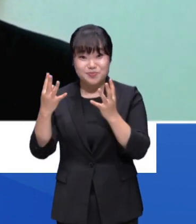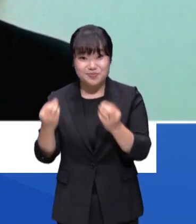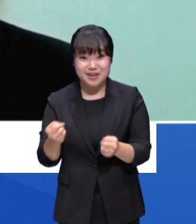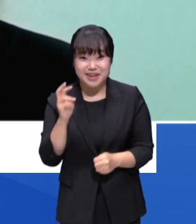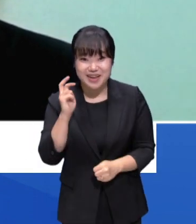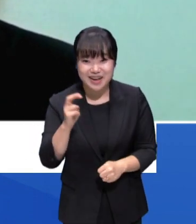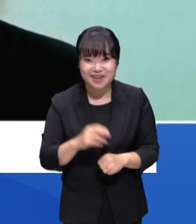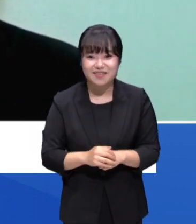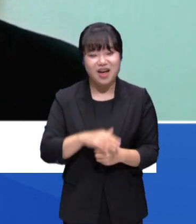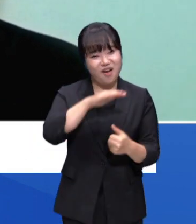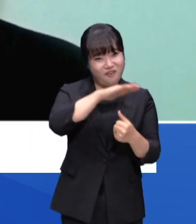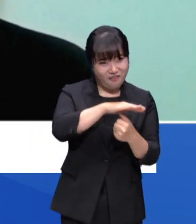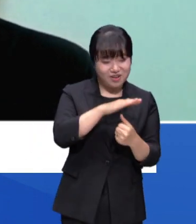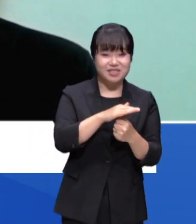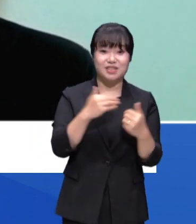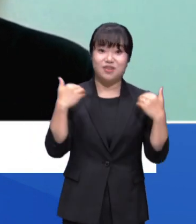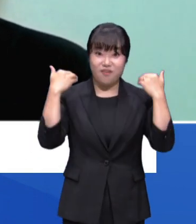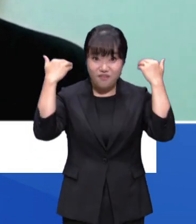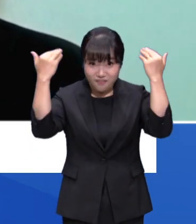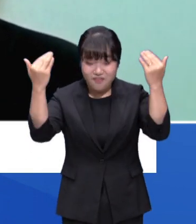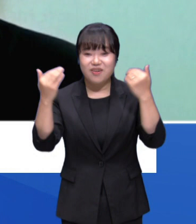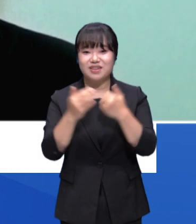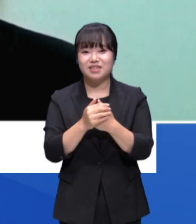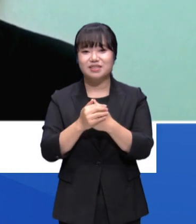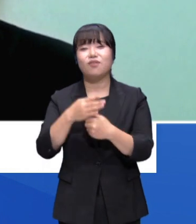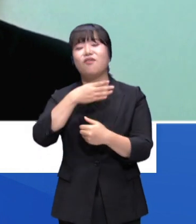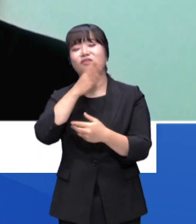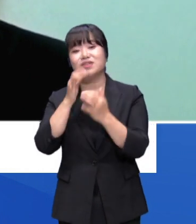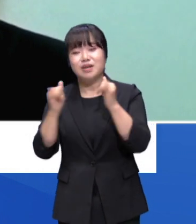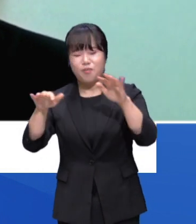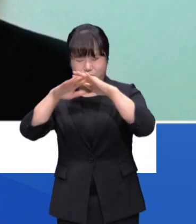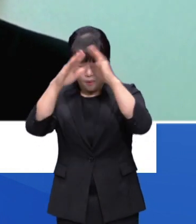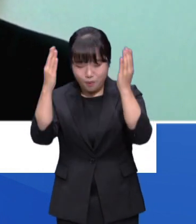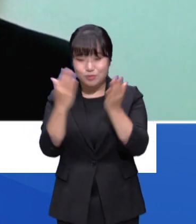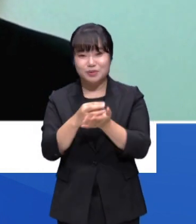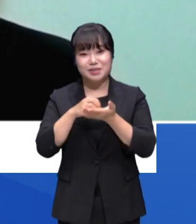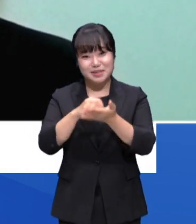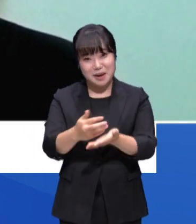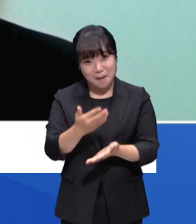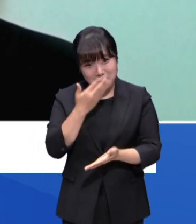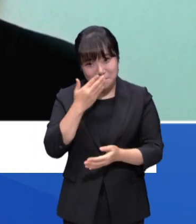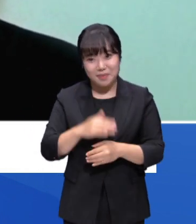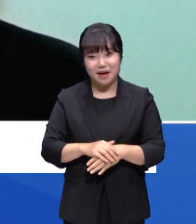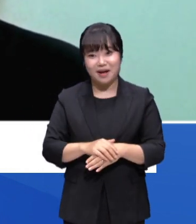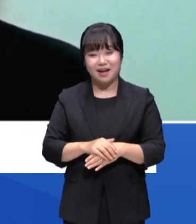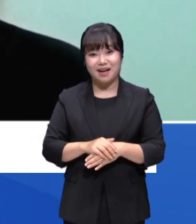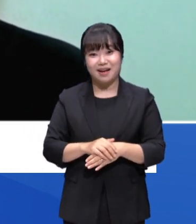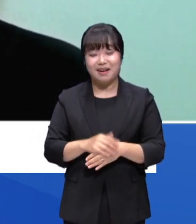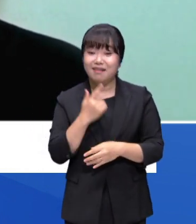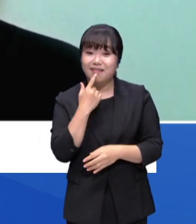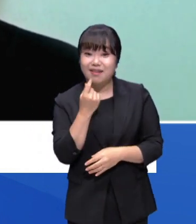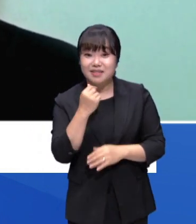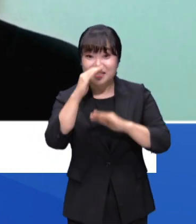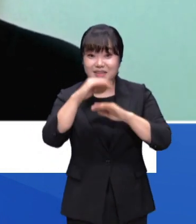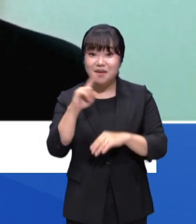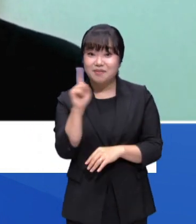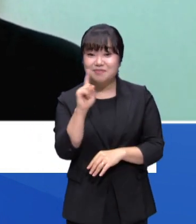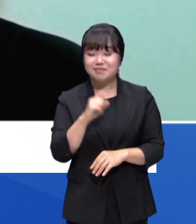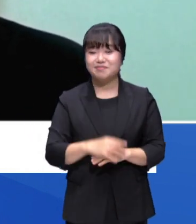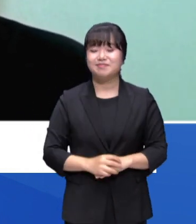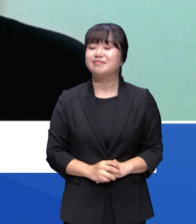보이는데 이 어린 아이부터 청년 그리고 또 중장년층 모두가 즐길 수 있는 세대 공간 무대도 있다고 들었습니다. 소개해